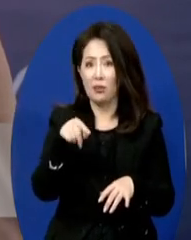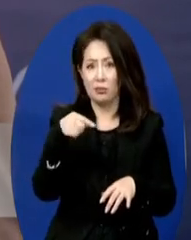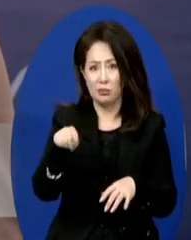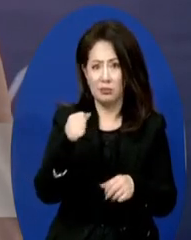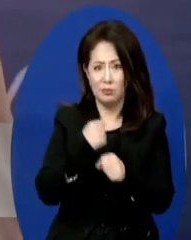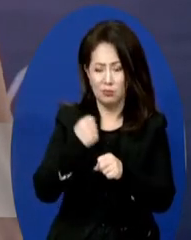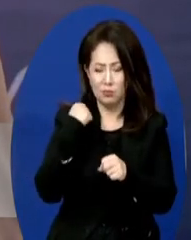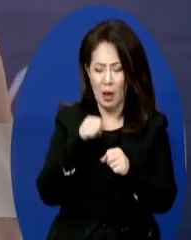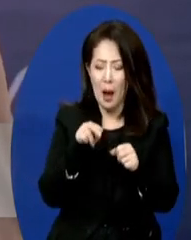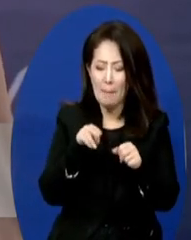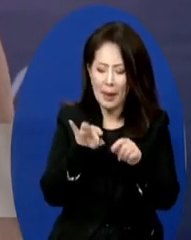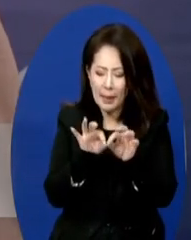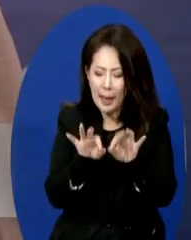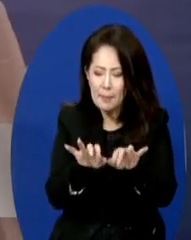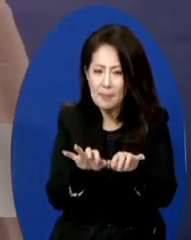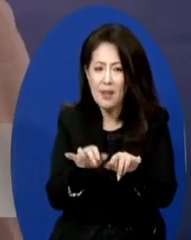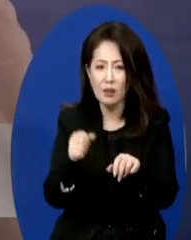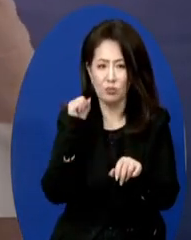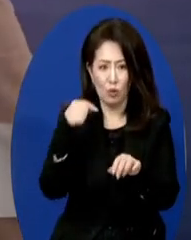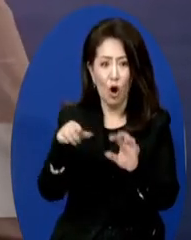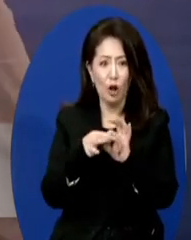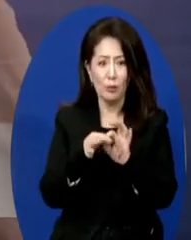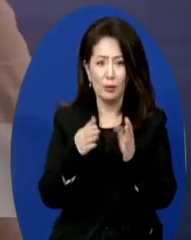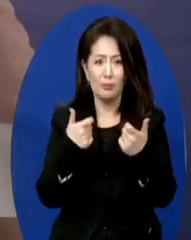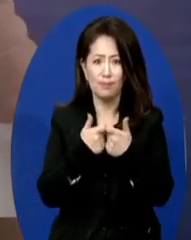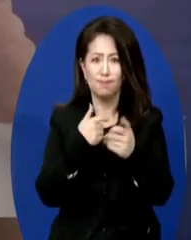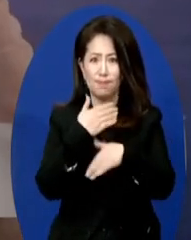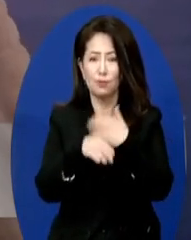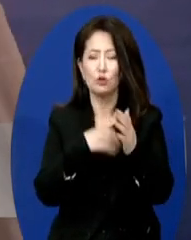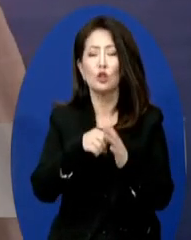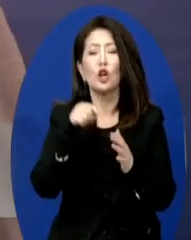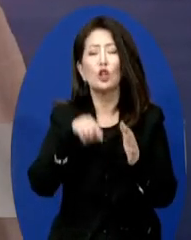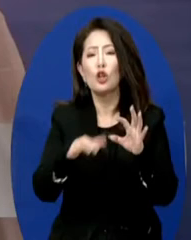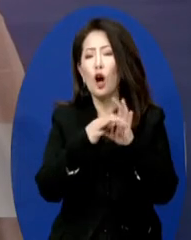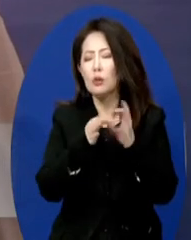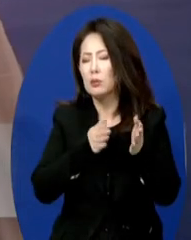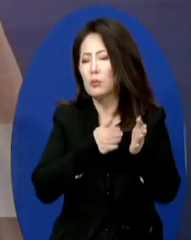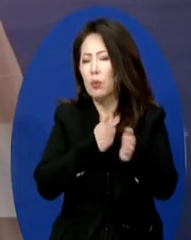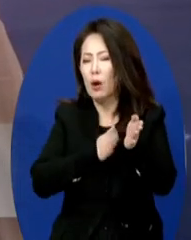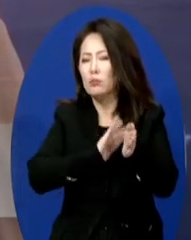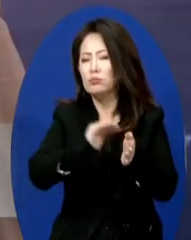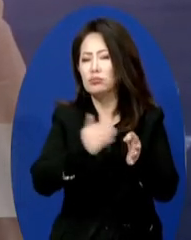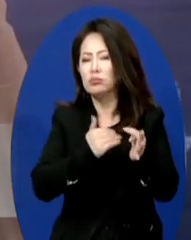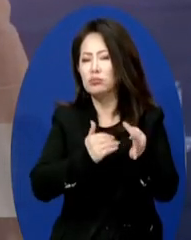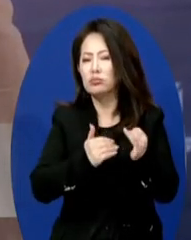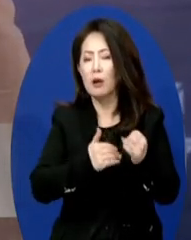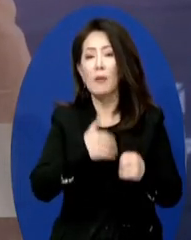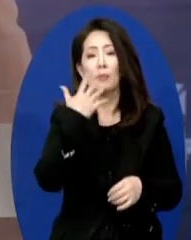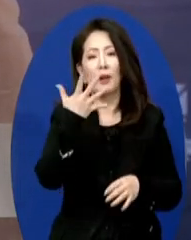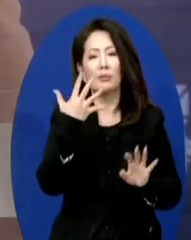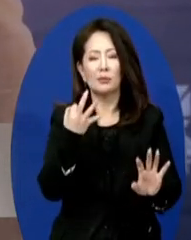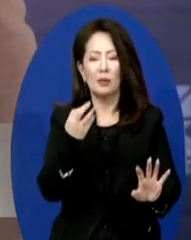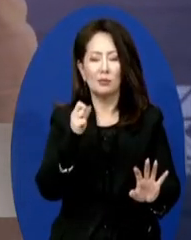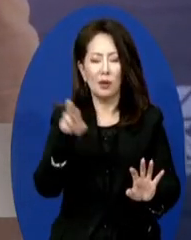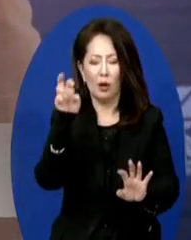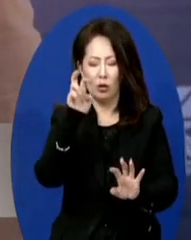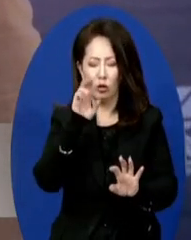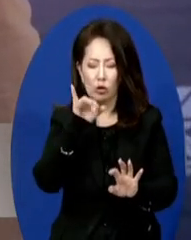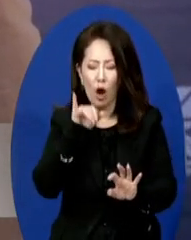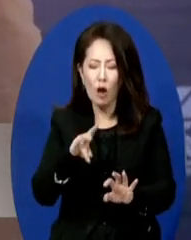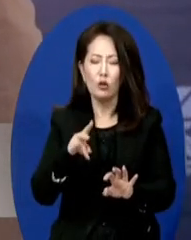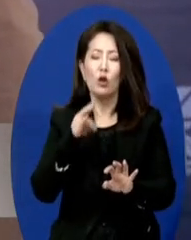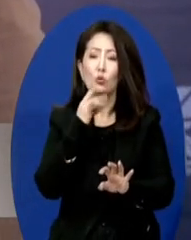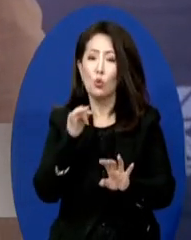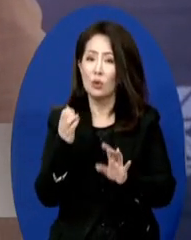хангамж, наривчлалын асуудал байдаг. Энийн хүрээнд бол бид 58 сая тонн нүрс тээвэрлэх ийм боломжийг бол бүрдүүлж байгаа гэж ойлгож